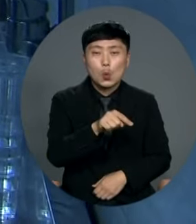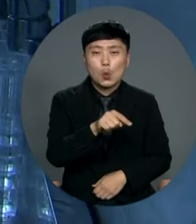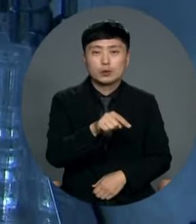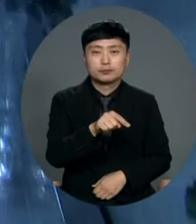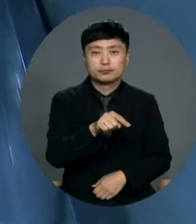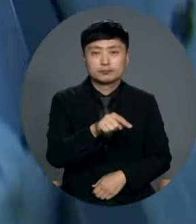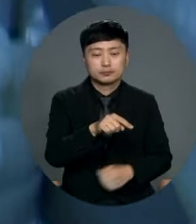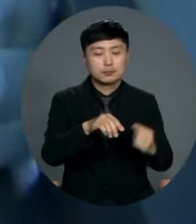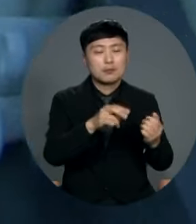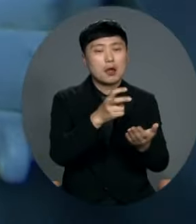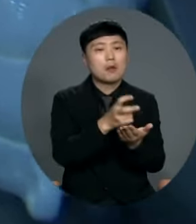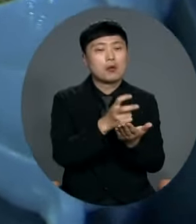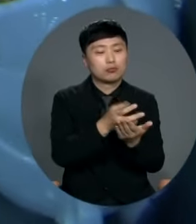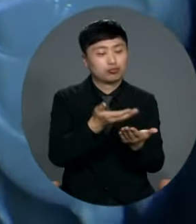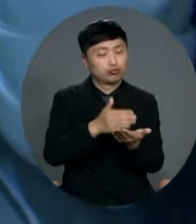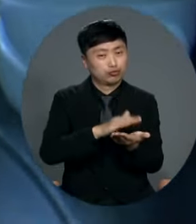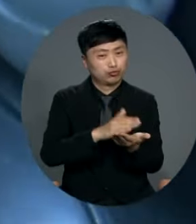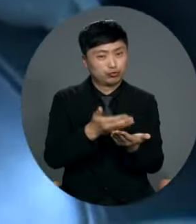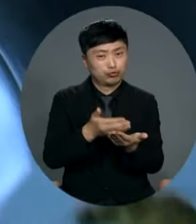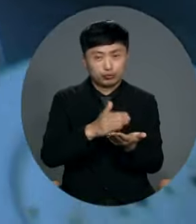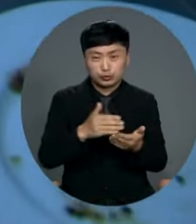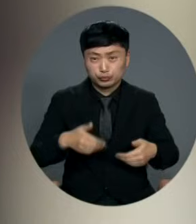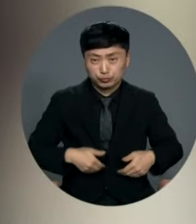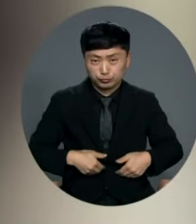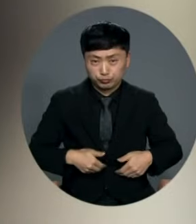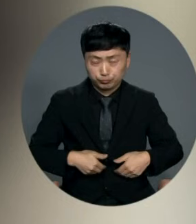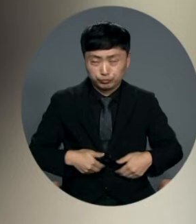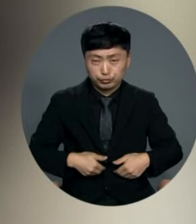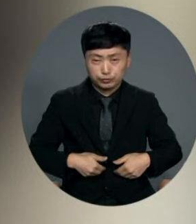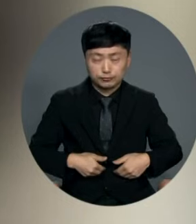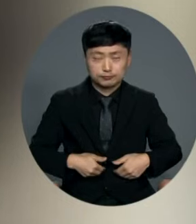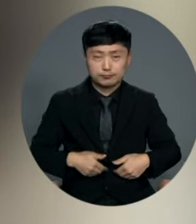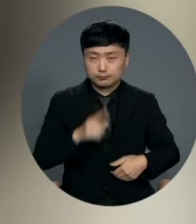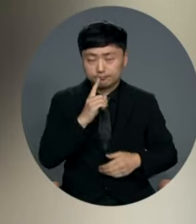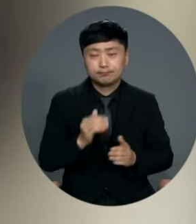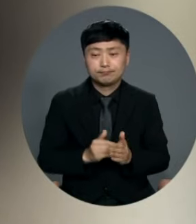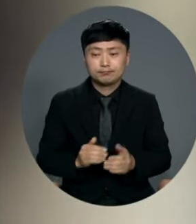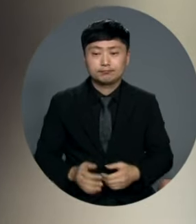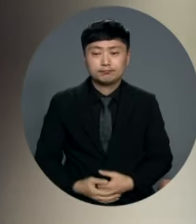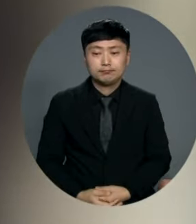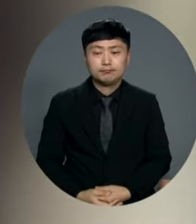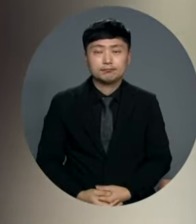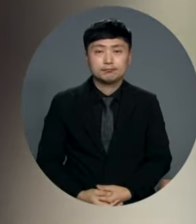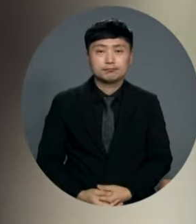필요성을 강조했지만 갈 길은 멀어 보입니다. MBC 뉴스 변혜주입니다.